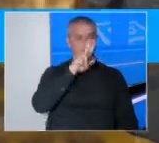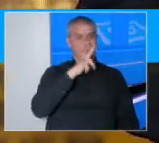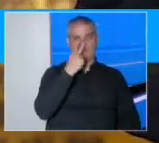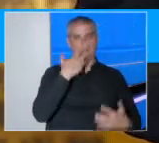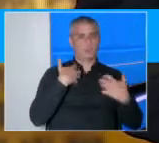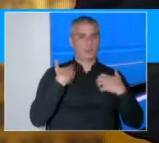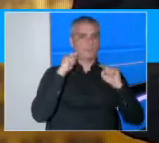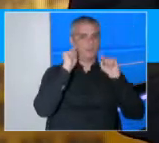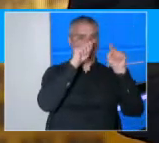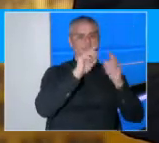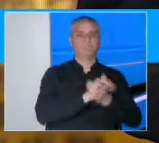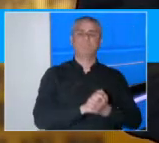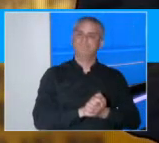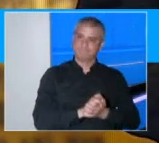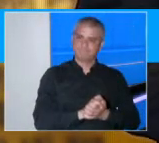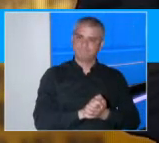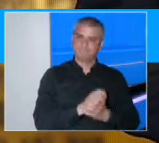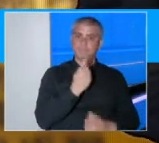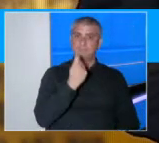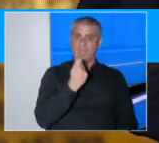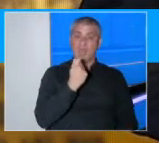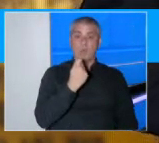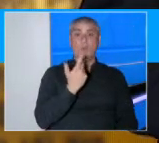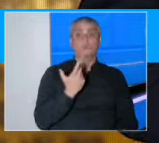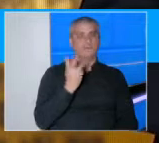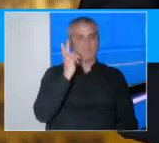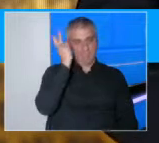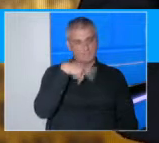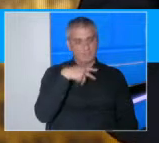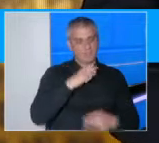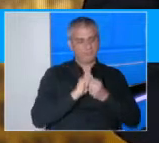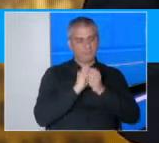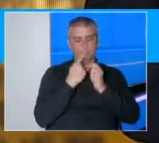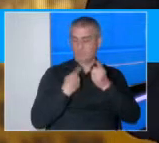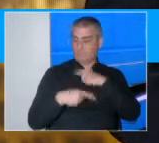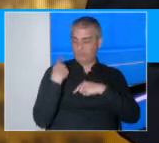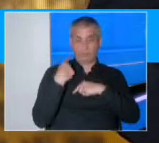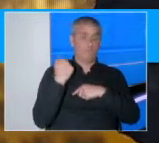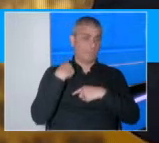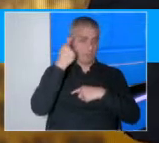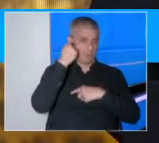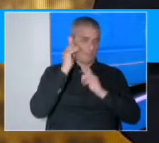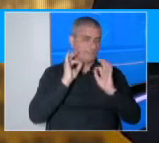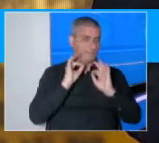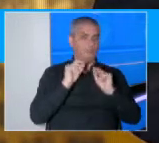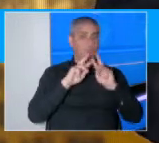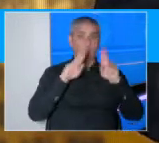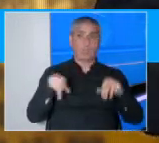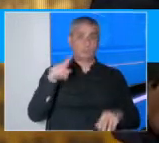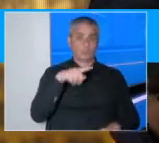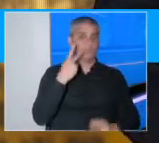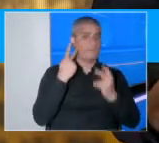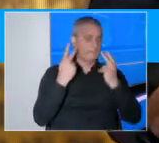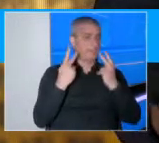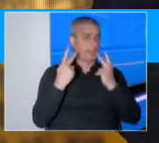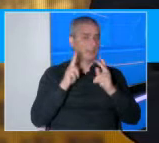האומנים שמגיעים אליה. כן, אתה יודע, עלות כנראה וההבנה משנה הקודמת, ואנחנו יודעים שבאמת יש רשויות